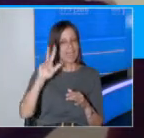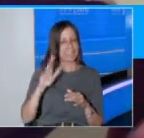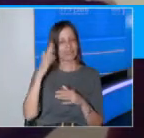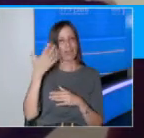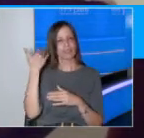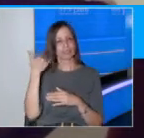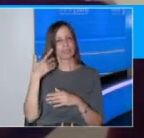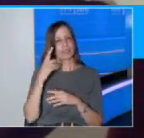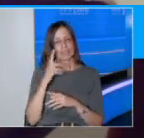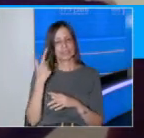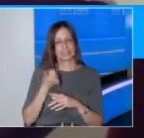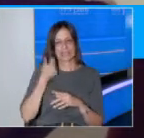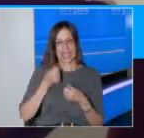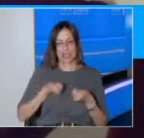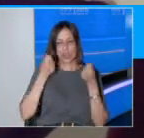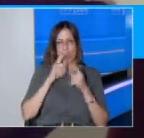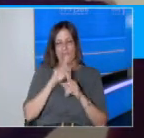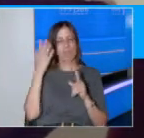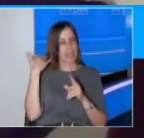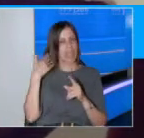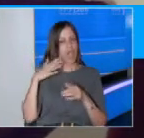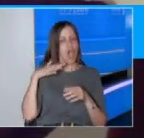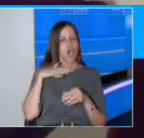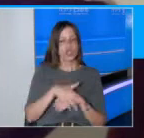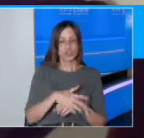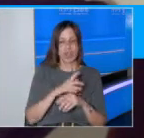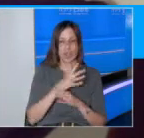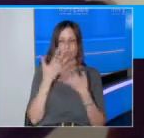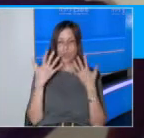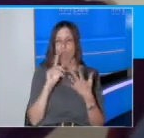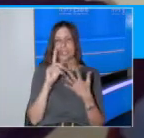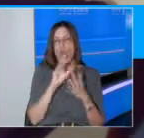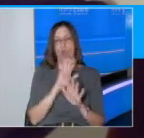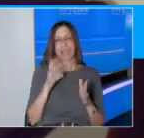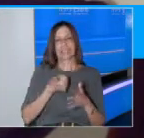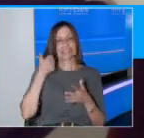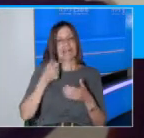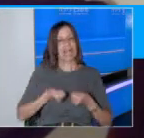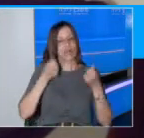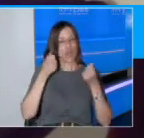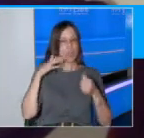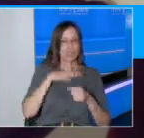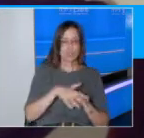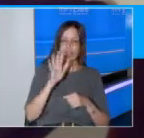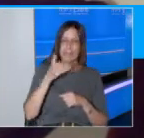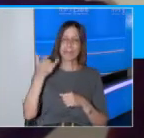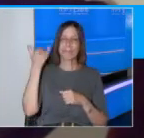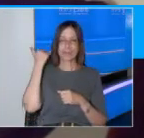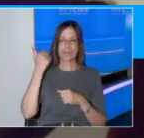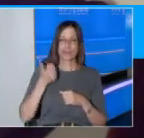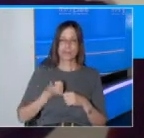חינוך אחרים הייתה השפעה מאוד גדולה, אבל ההדתה היא לא רק משהו שבא משר החינוך, אלא מפקידות משרד החינוך שהיא ברובה